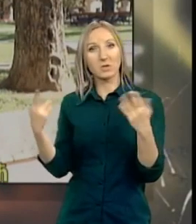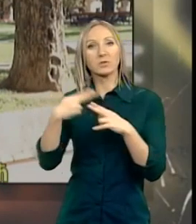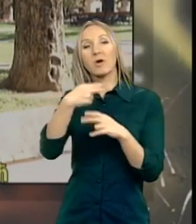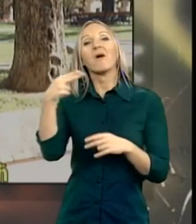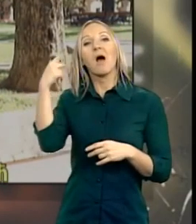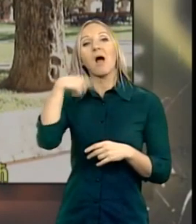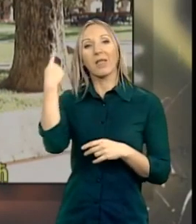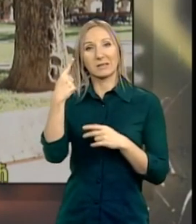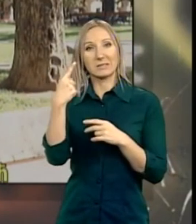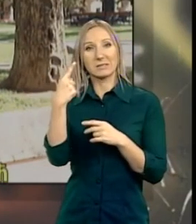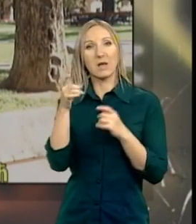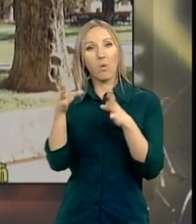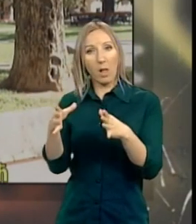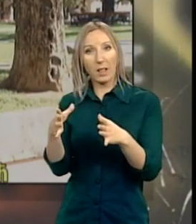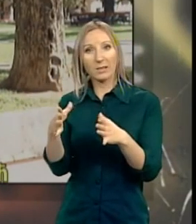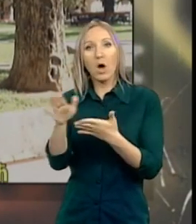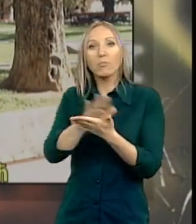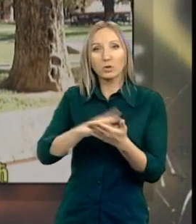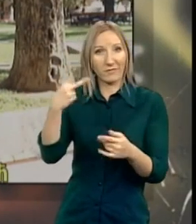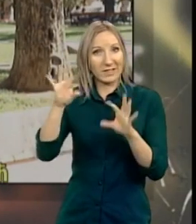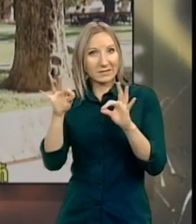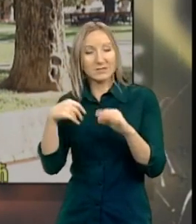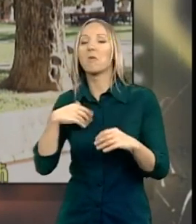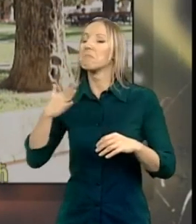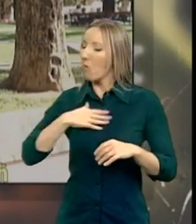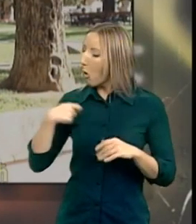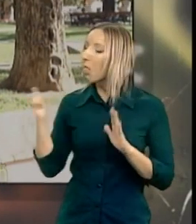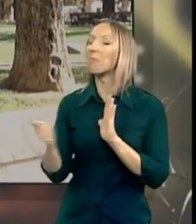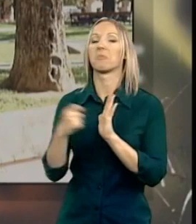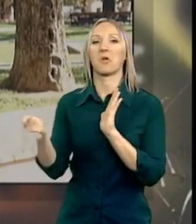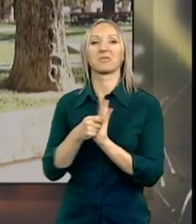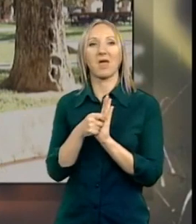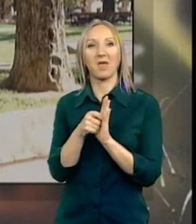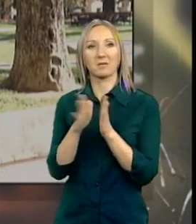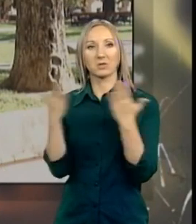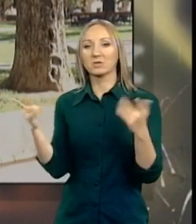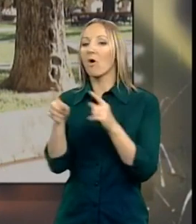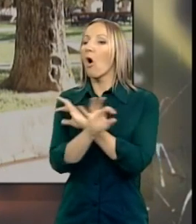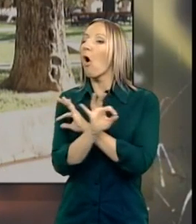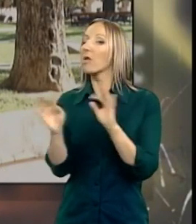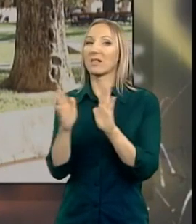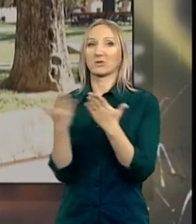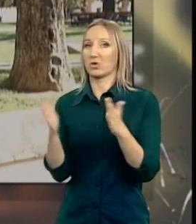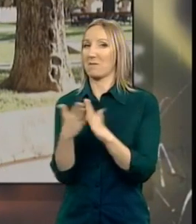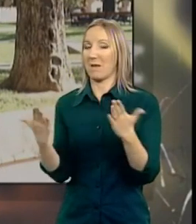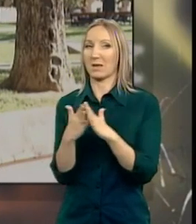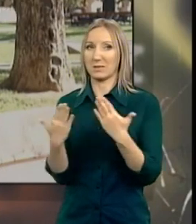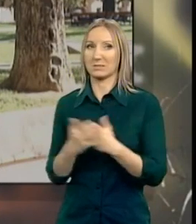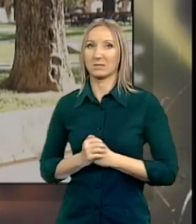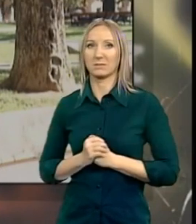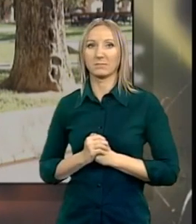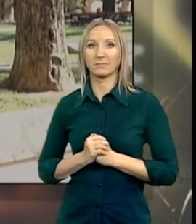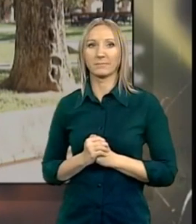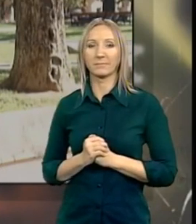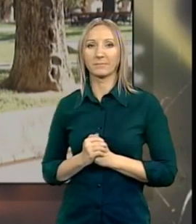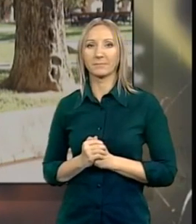ulici od kad postoji. Volim da prodajem časopis Ulice u ulici. Odličan je magazin.